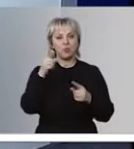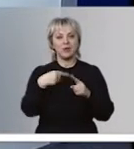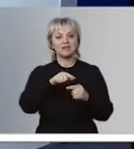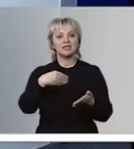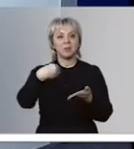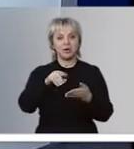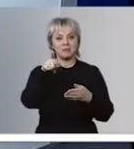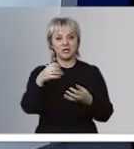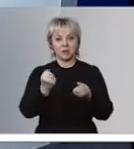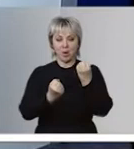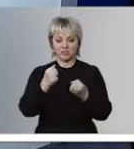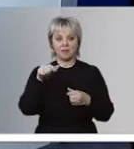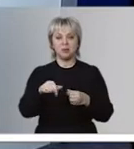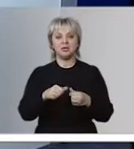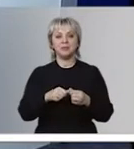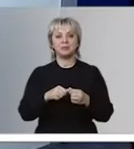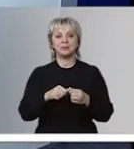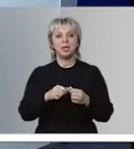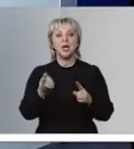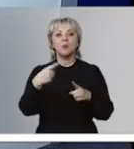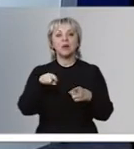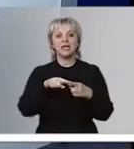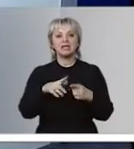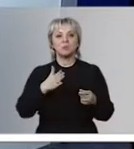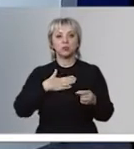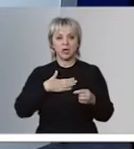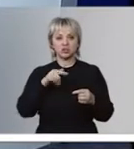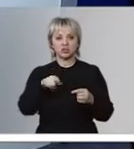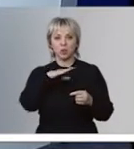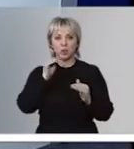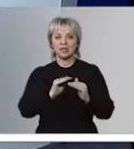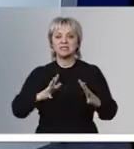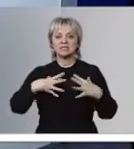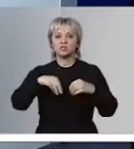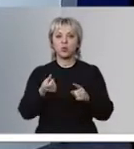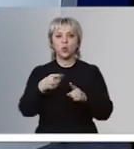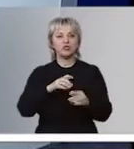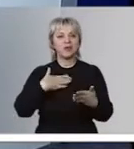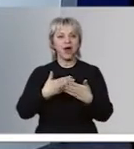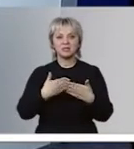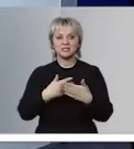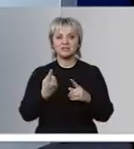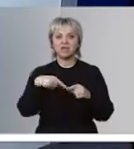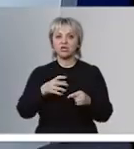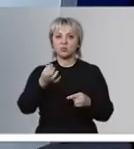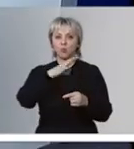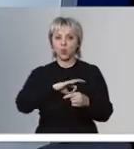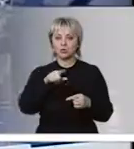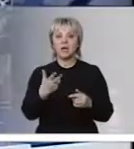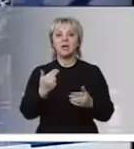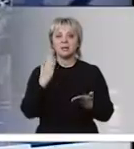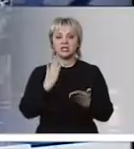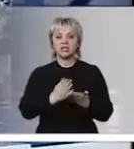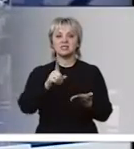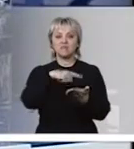это приобретение автомобиля. Вот, поэтому наши многодетные семьи очень активно этим пользуются. Да,